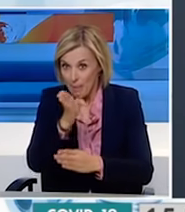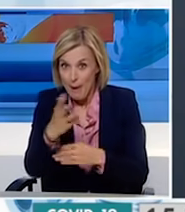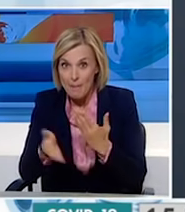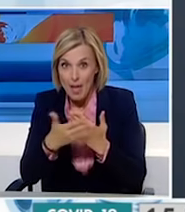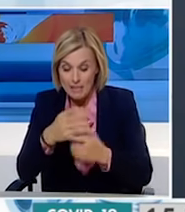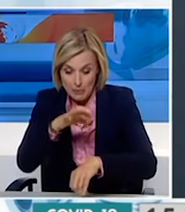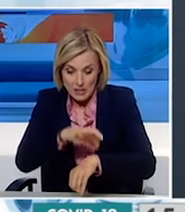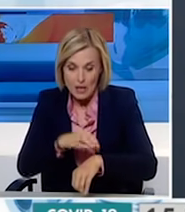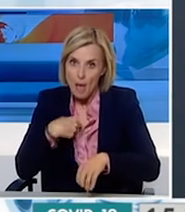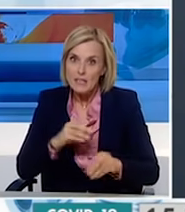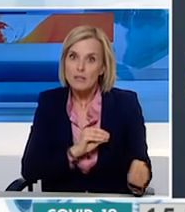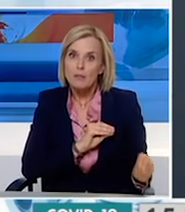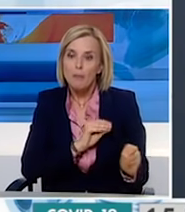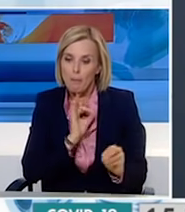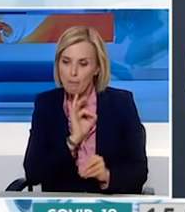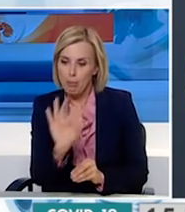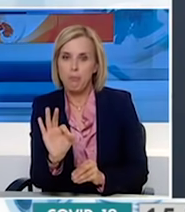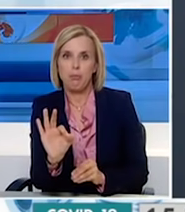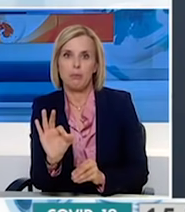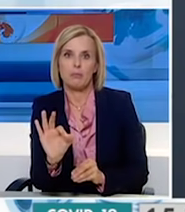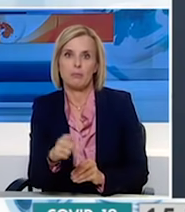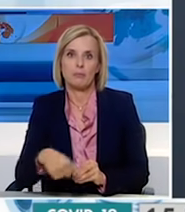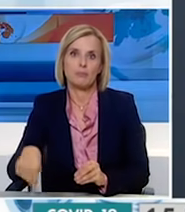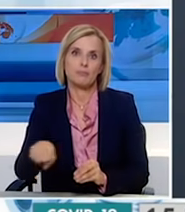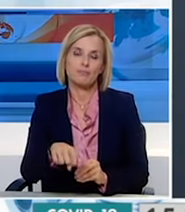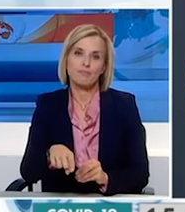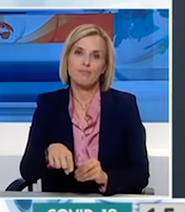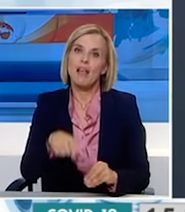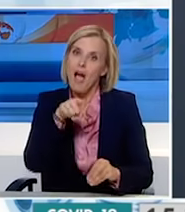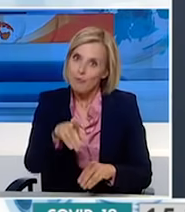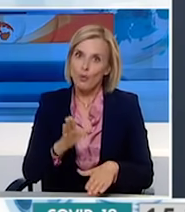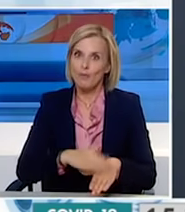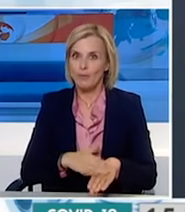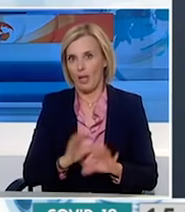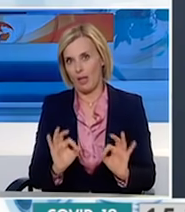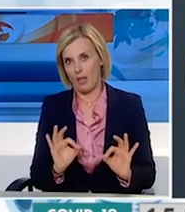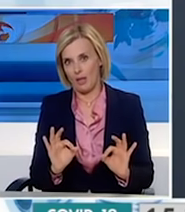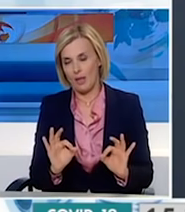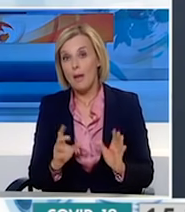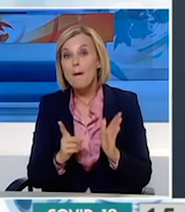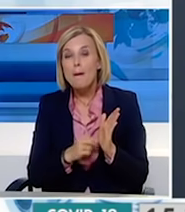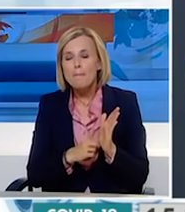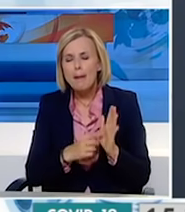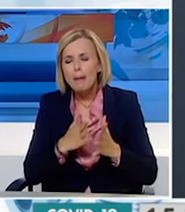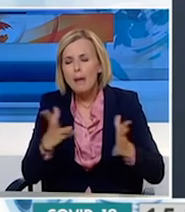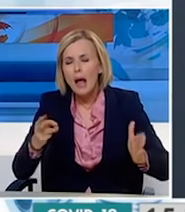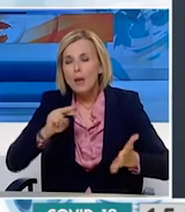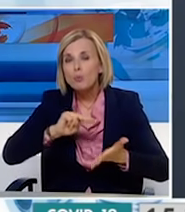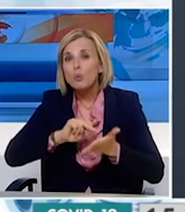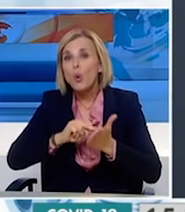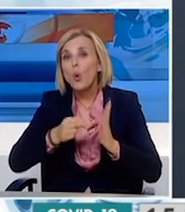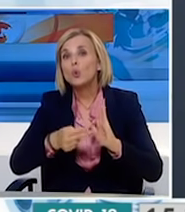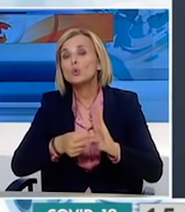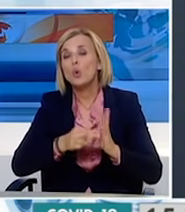ιό. Υπήρξε κάτι παρόμοιο εκεί, δεν θα αναφερθώ πιο εκτεταμένα. Φυσικά και οι άνθρωποι δεν ήθελαν, ούτε έφταιγαν.